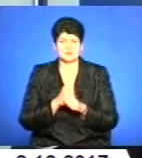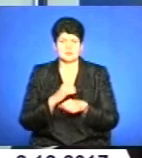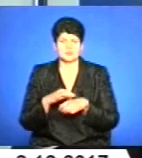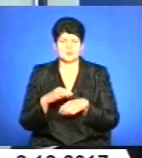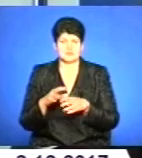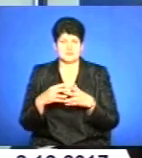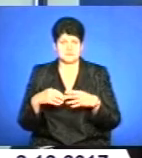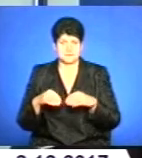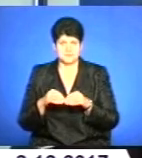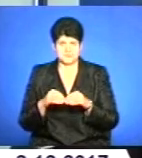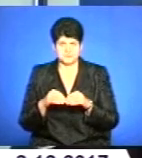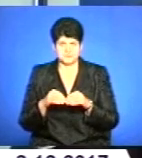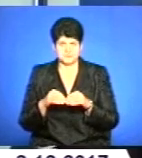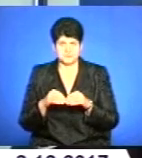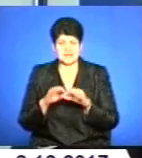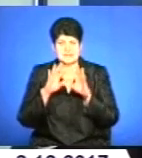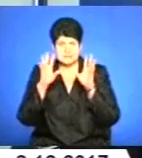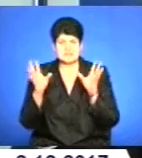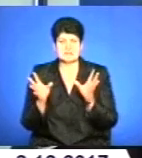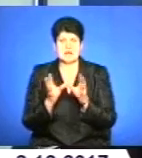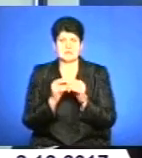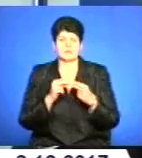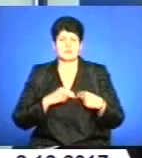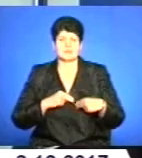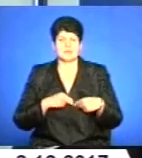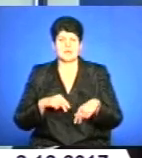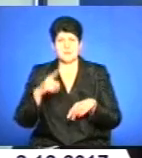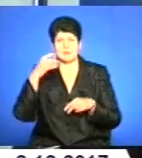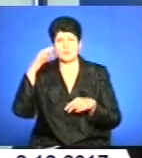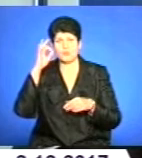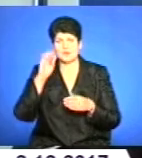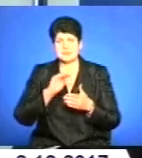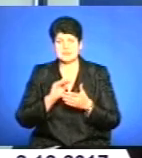сім'ї. В загальному працівниками поліції складено